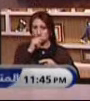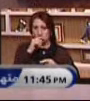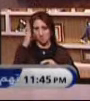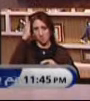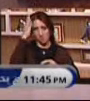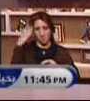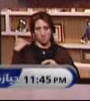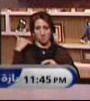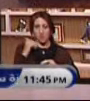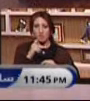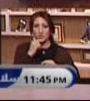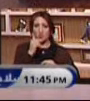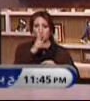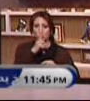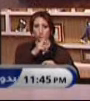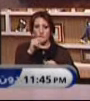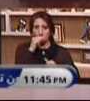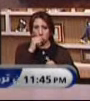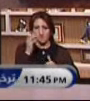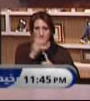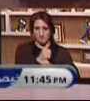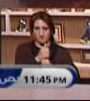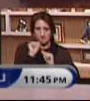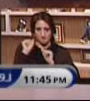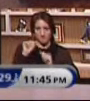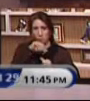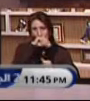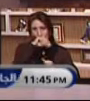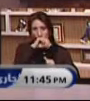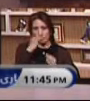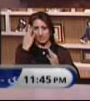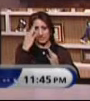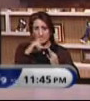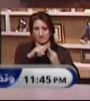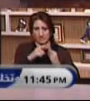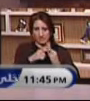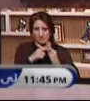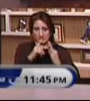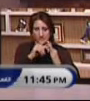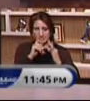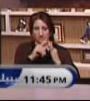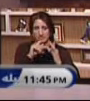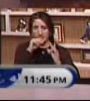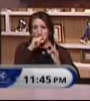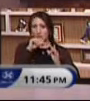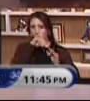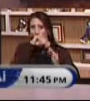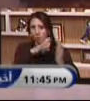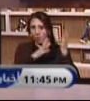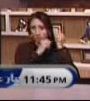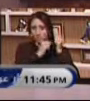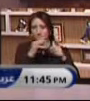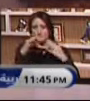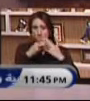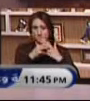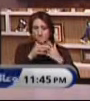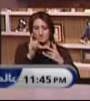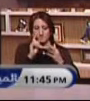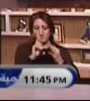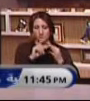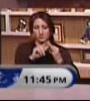ذهبت تشكو إلى عائشة رضي الله عنها قالت يا أم المؤمنين أشكو إليك من قساوة قلبي، قالت لا أكثر من